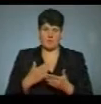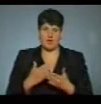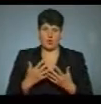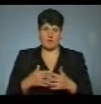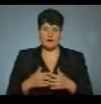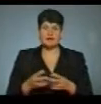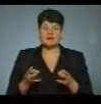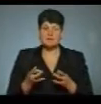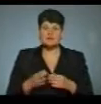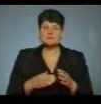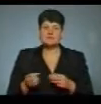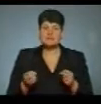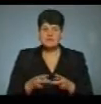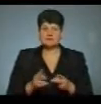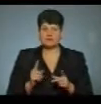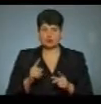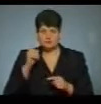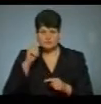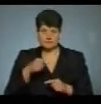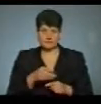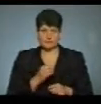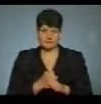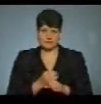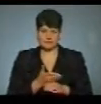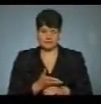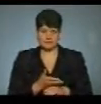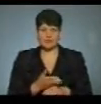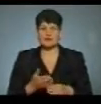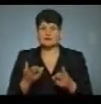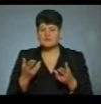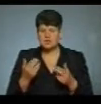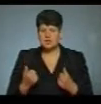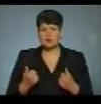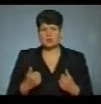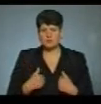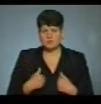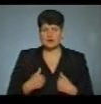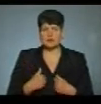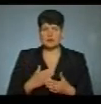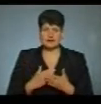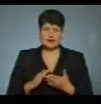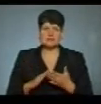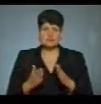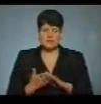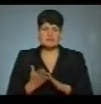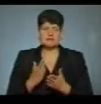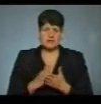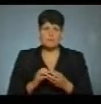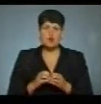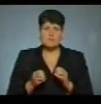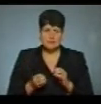і відповідні люди, які підготовлені. Тому, звичайно, що ми є ситуація, є сьогодні проблема,